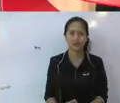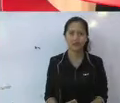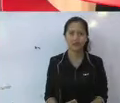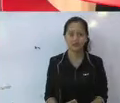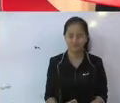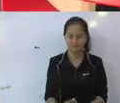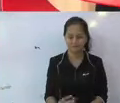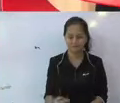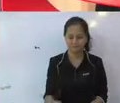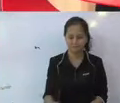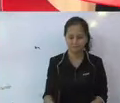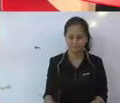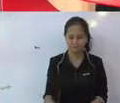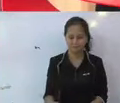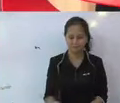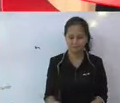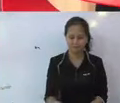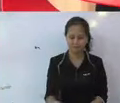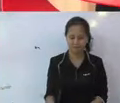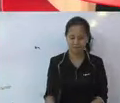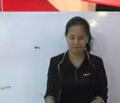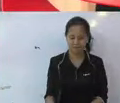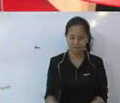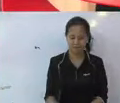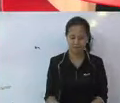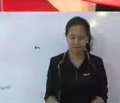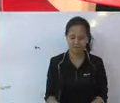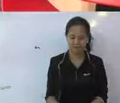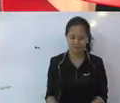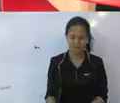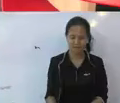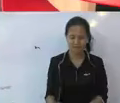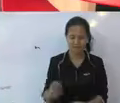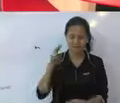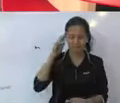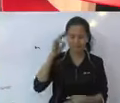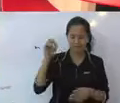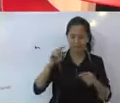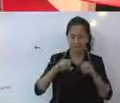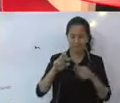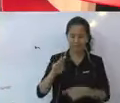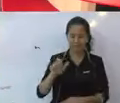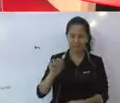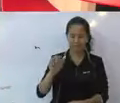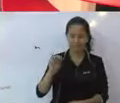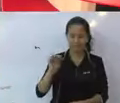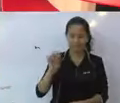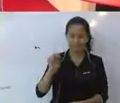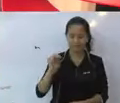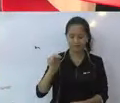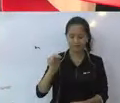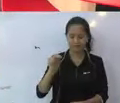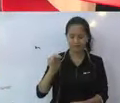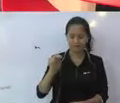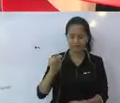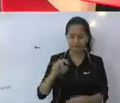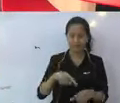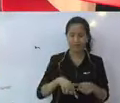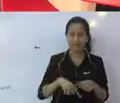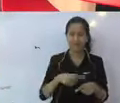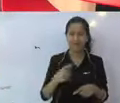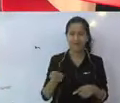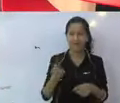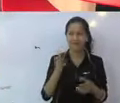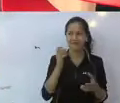kung saan lugar yun. Hello po, Sir Ramon Escalada at sa aking pinakamamahal na asawa, Ma'am Christy. Oh. At